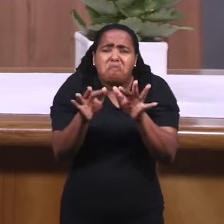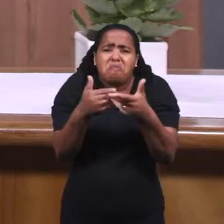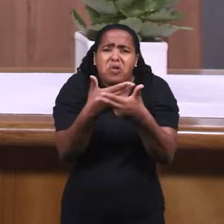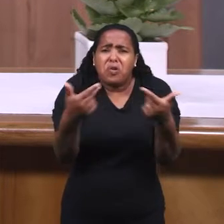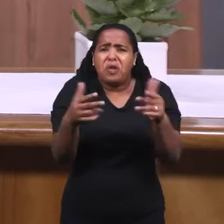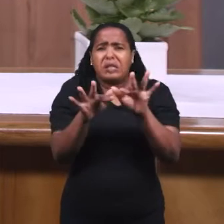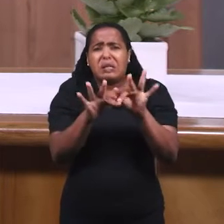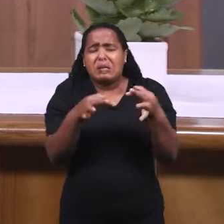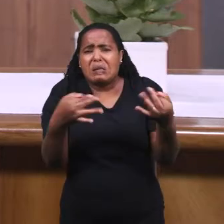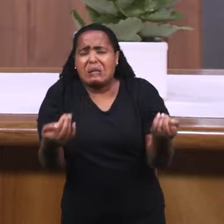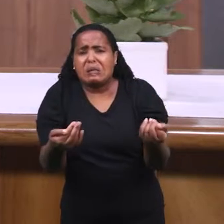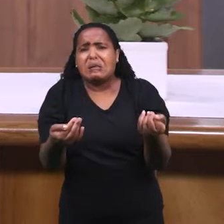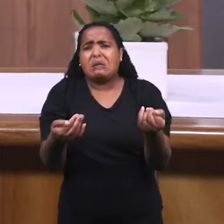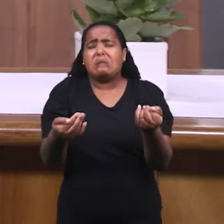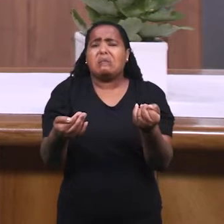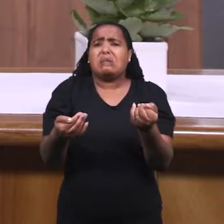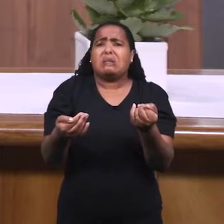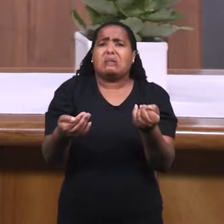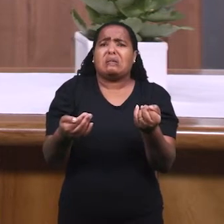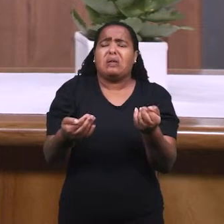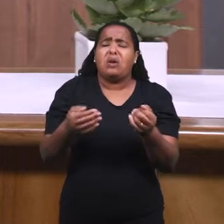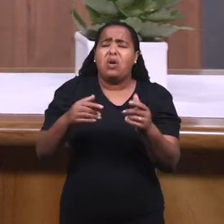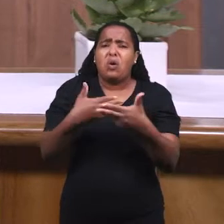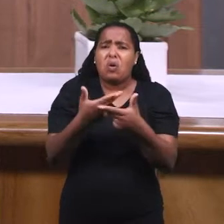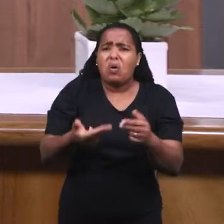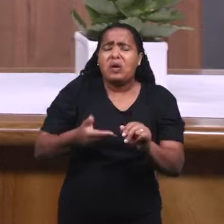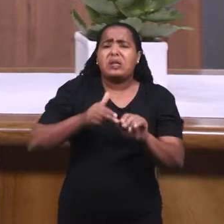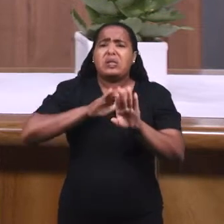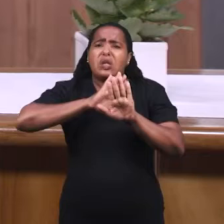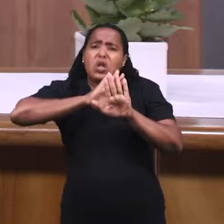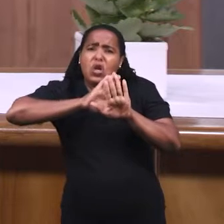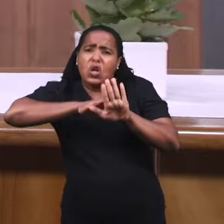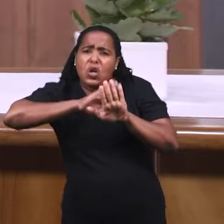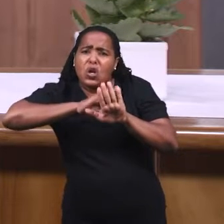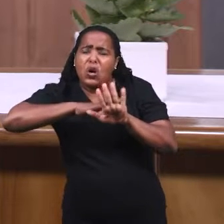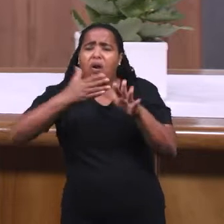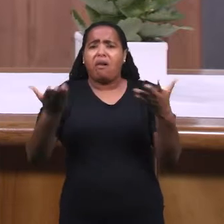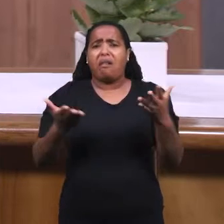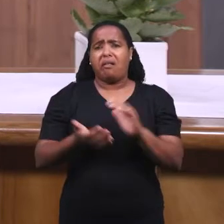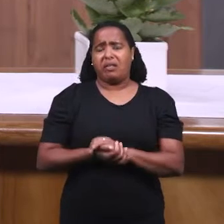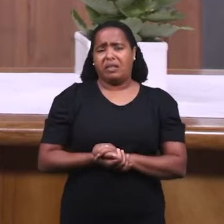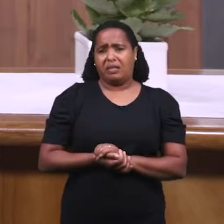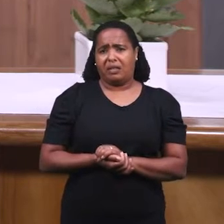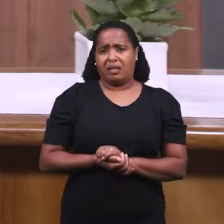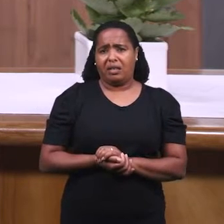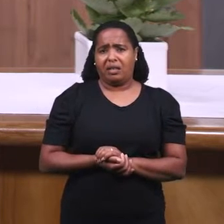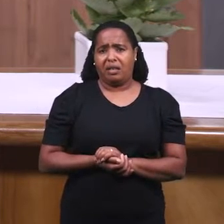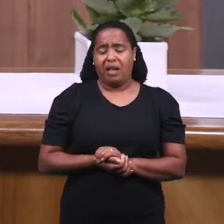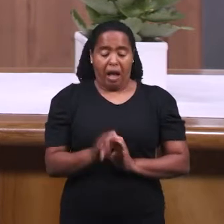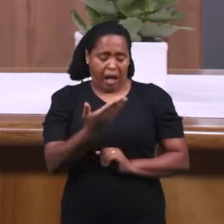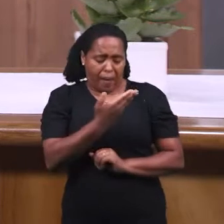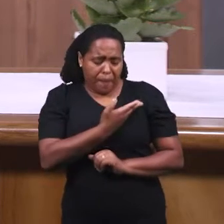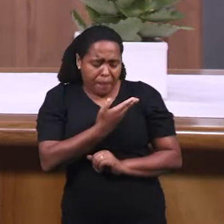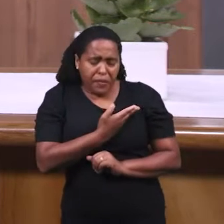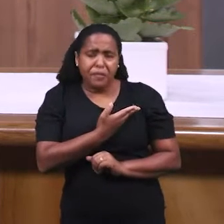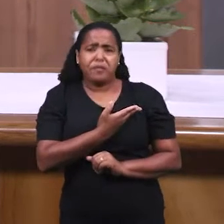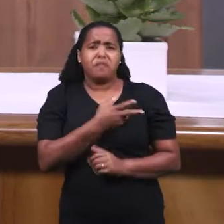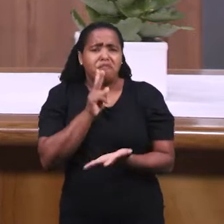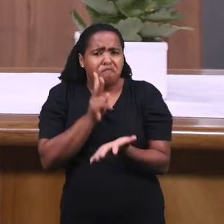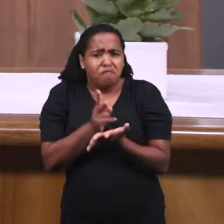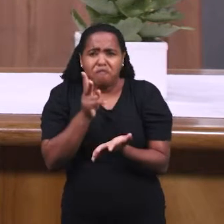мелочей, из-за идеологии какой-то, иногда из-за спорта. Нет, друзей нужно